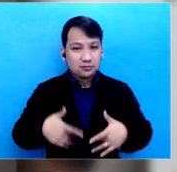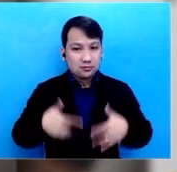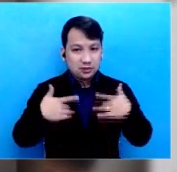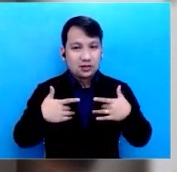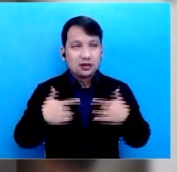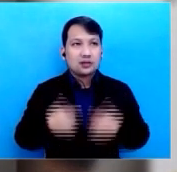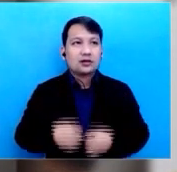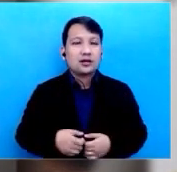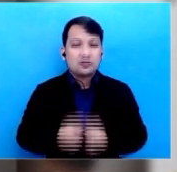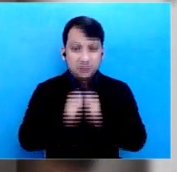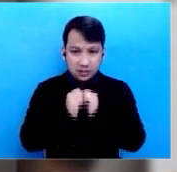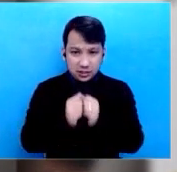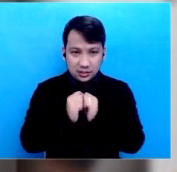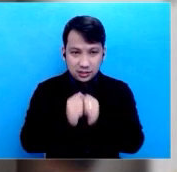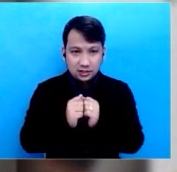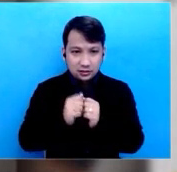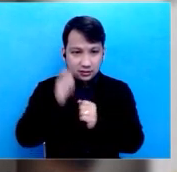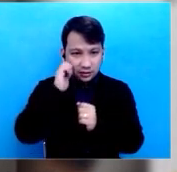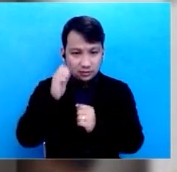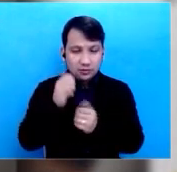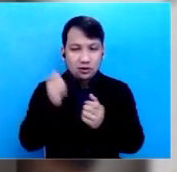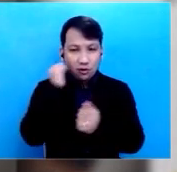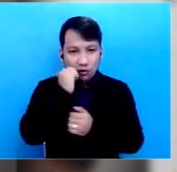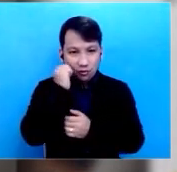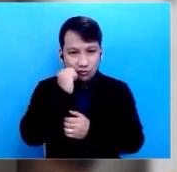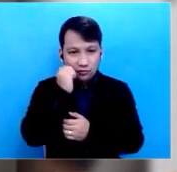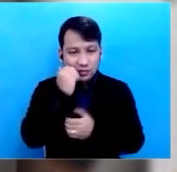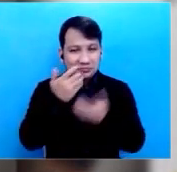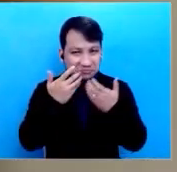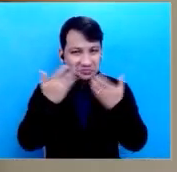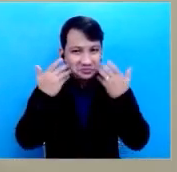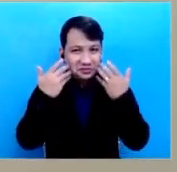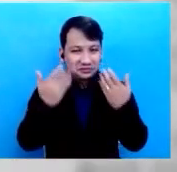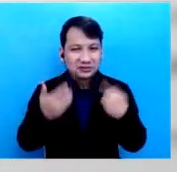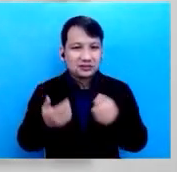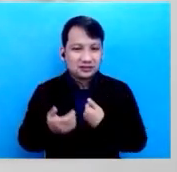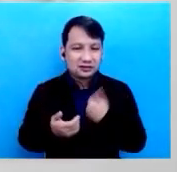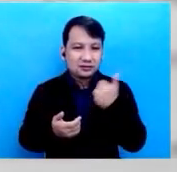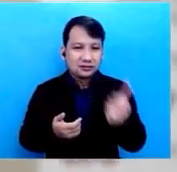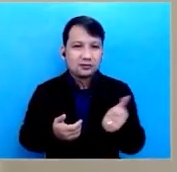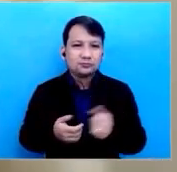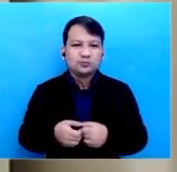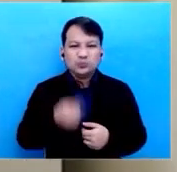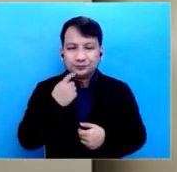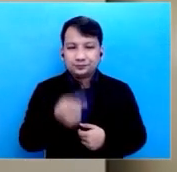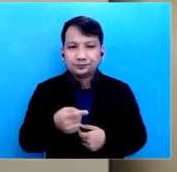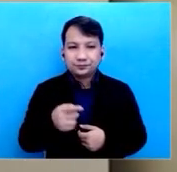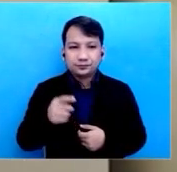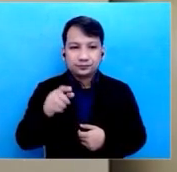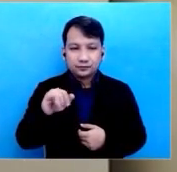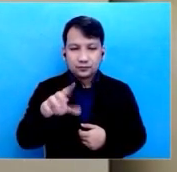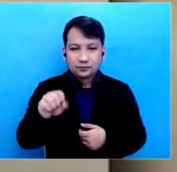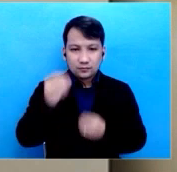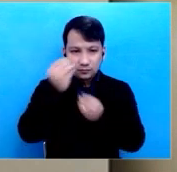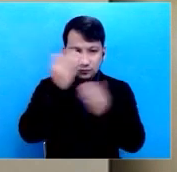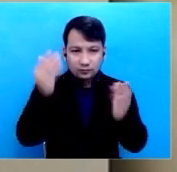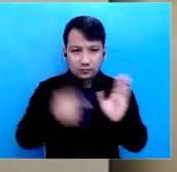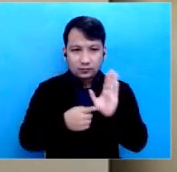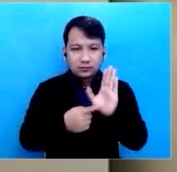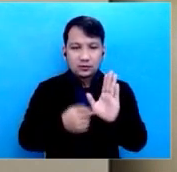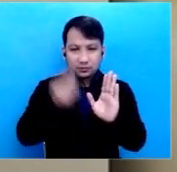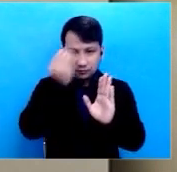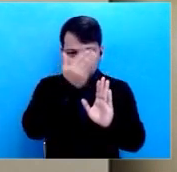kasama si Ye-jin na laging nagpapangiti sa kanya. Say naman ni Ye-jin, natagpuan na niya ang gusto